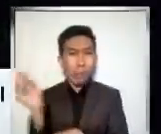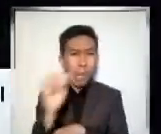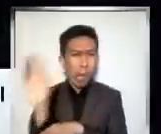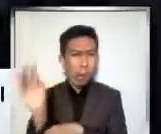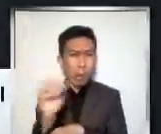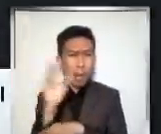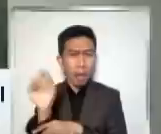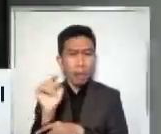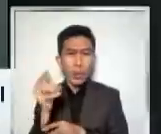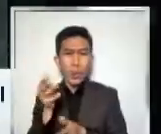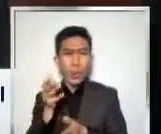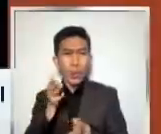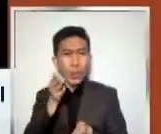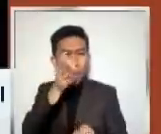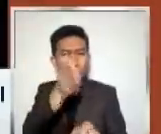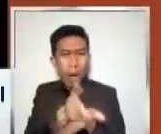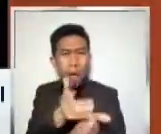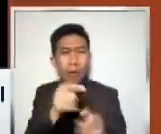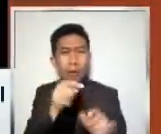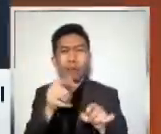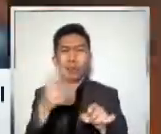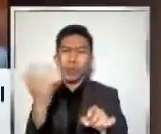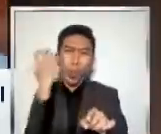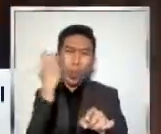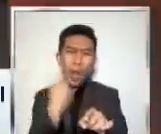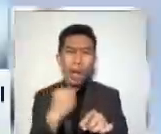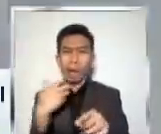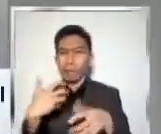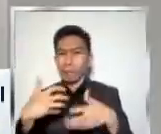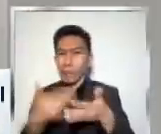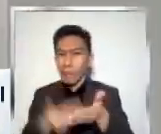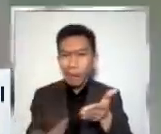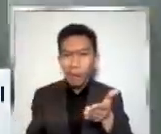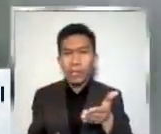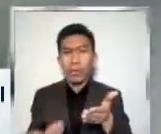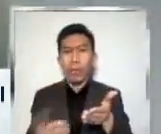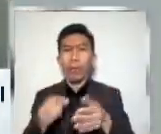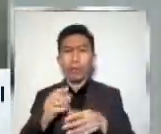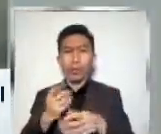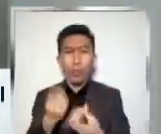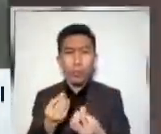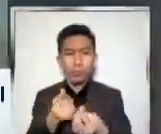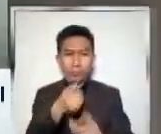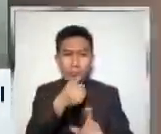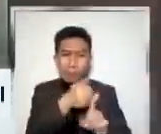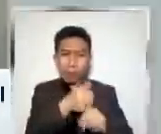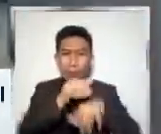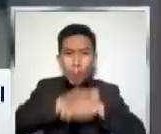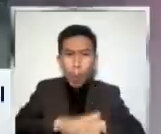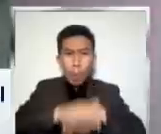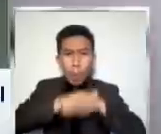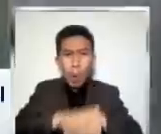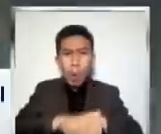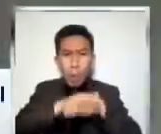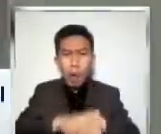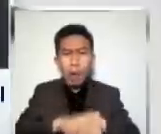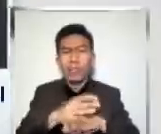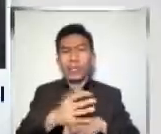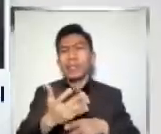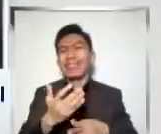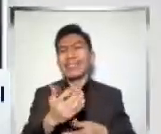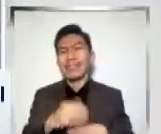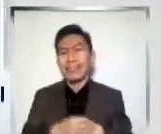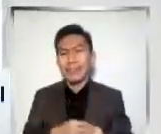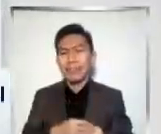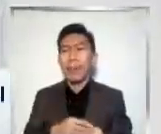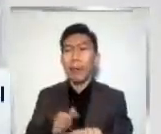gamit, kaya sila ang nagpapump ng hangin para makahinga ang anak. Walang bakante sa unang ospital na pinuntahan nila.